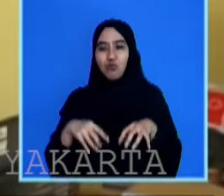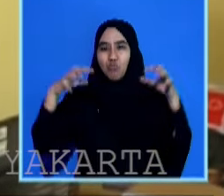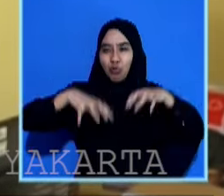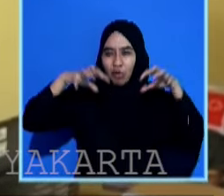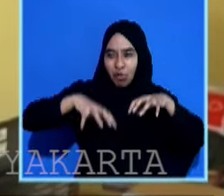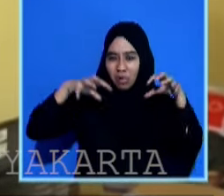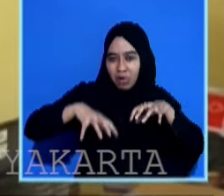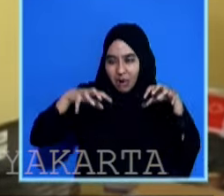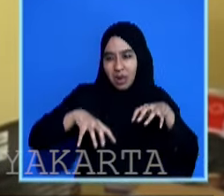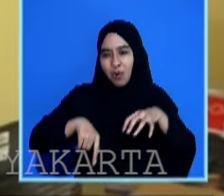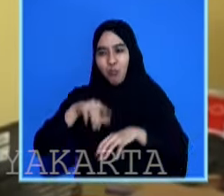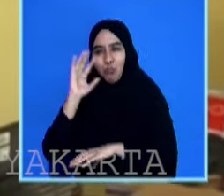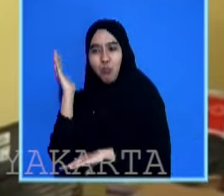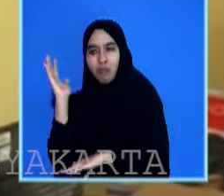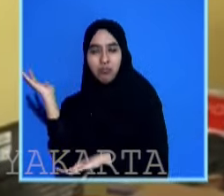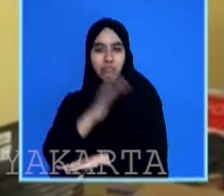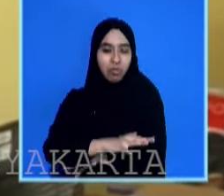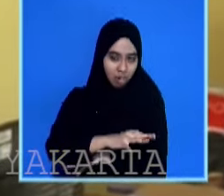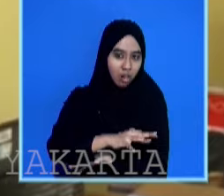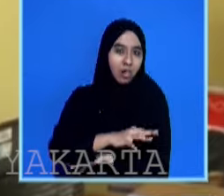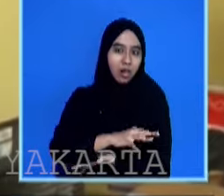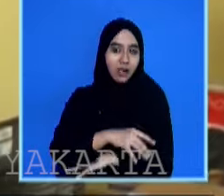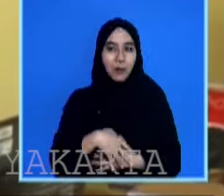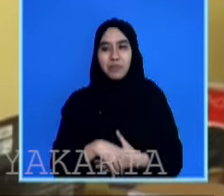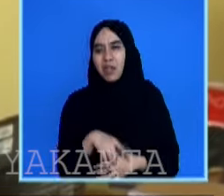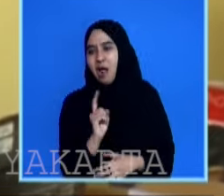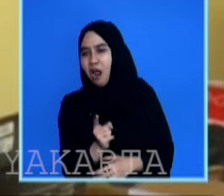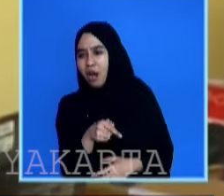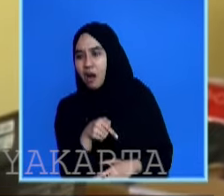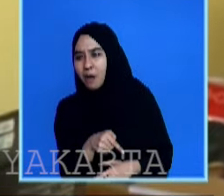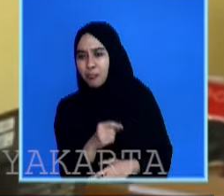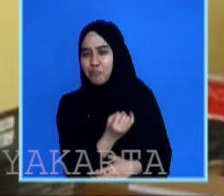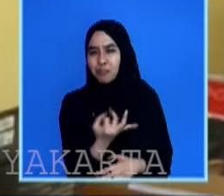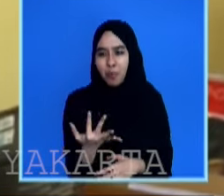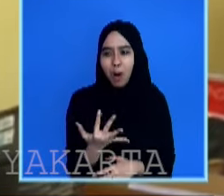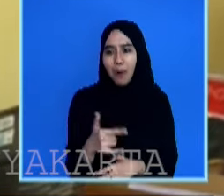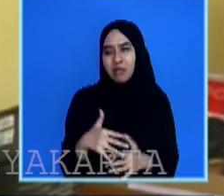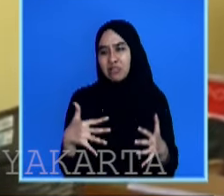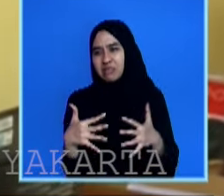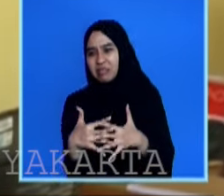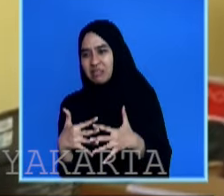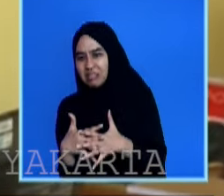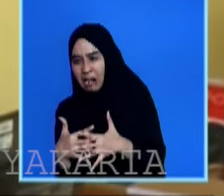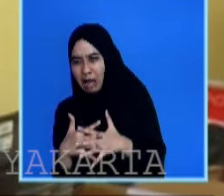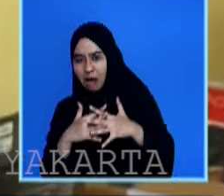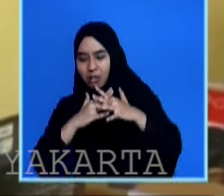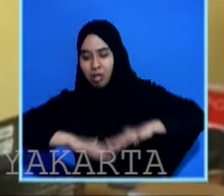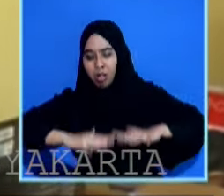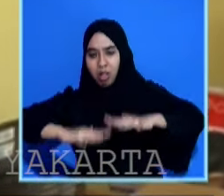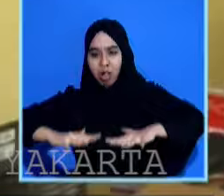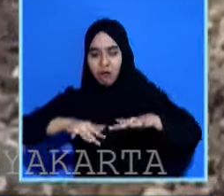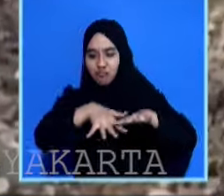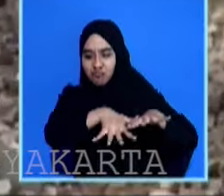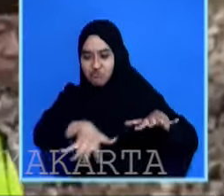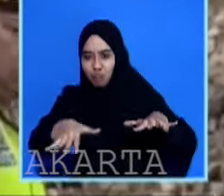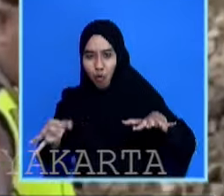berikun jalan dan juga ada beberapa e tanah yang ataupunut lsor seperti